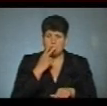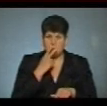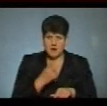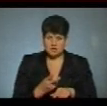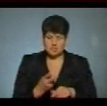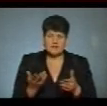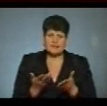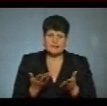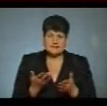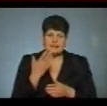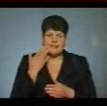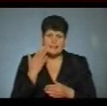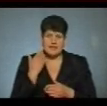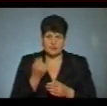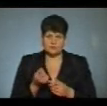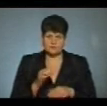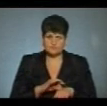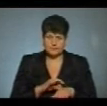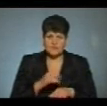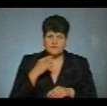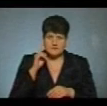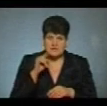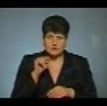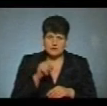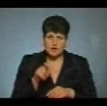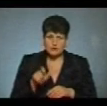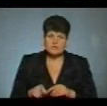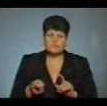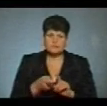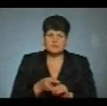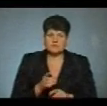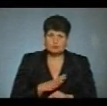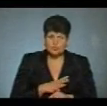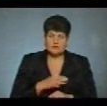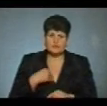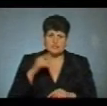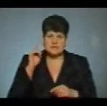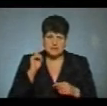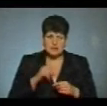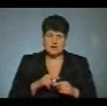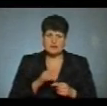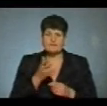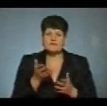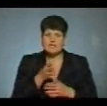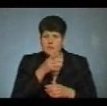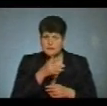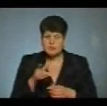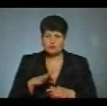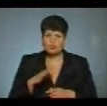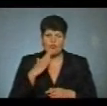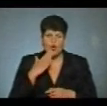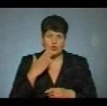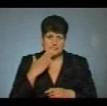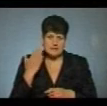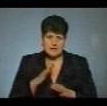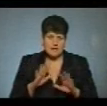бачить якісь легкі прояви, чи він знає, що ця людина контактувала, вона знає, який період був останній момент,